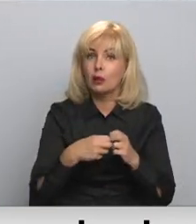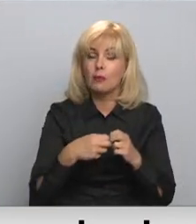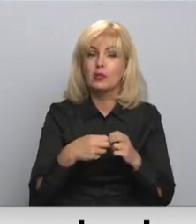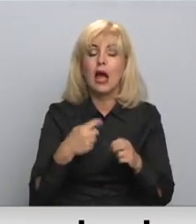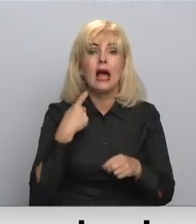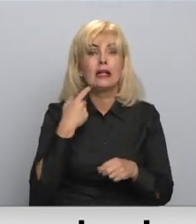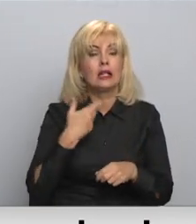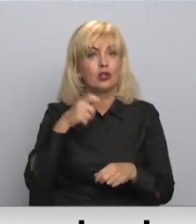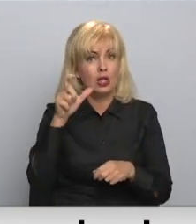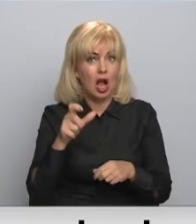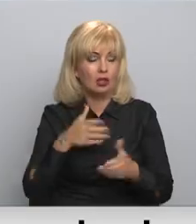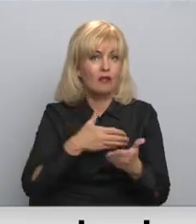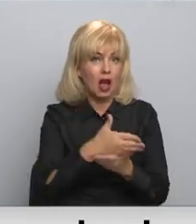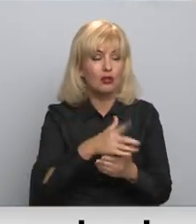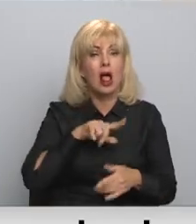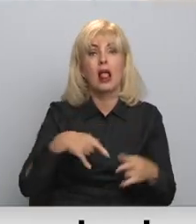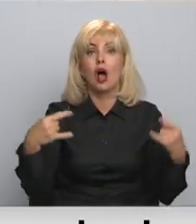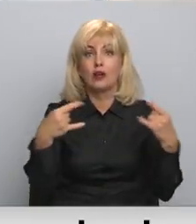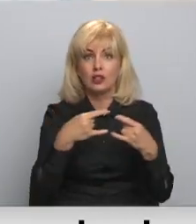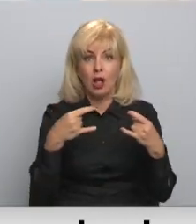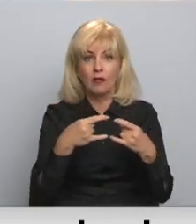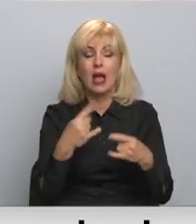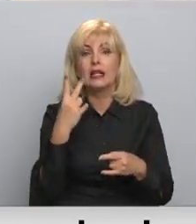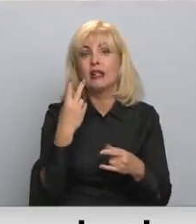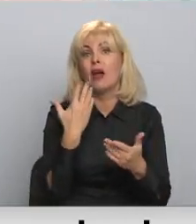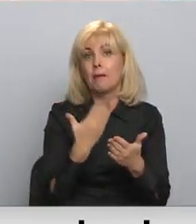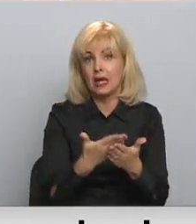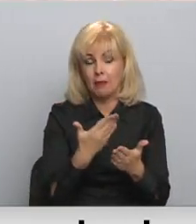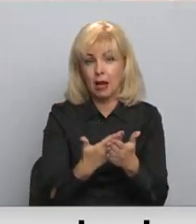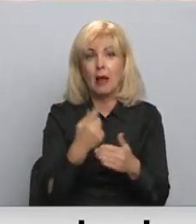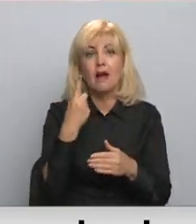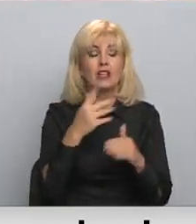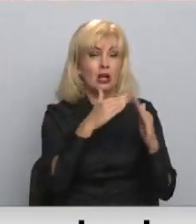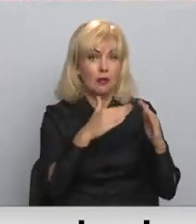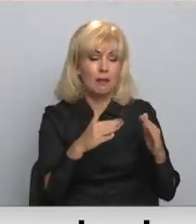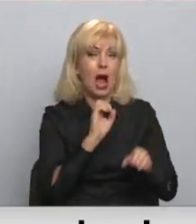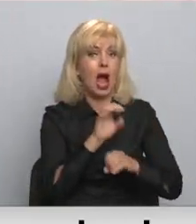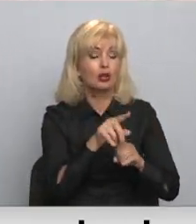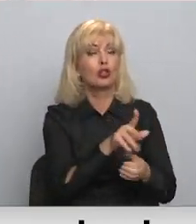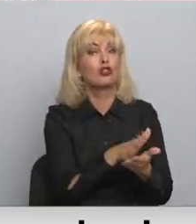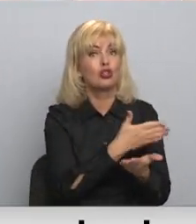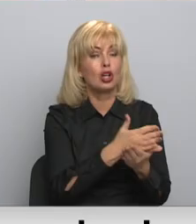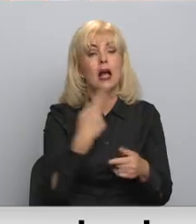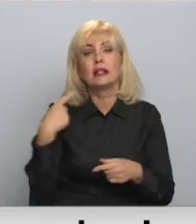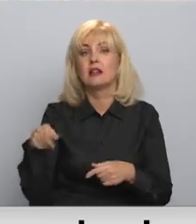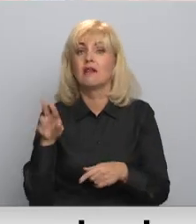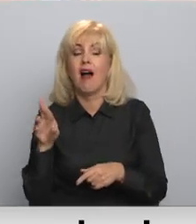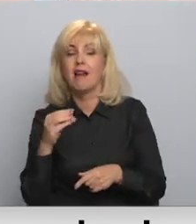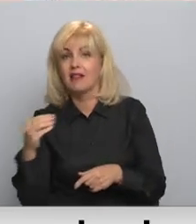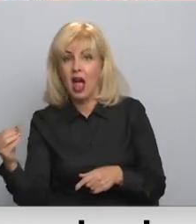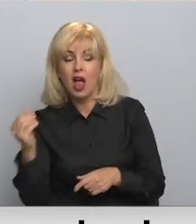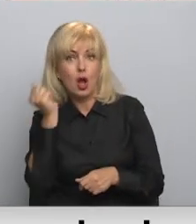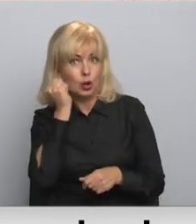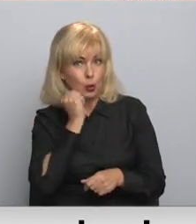Rīgas iedzīvotājs vērsās pie Latvijas televīzijas ar diviem piemēriem. Vienā mājā atkritumu šķiro, citā ne.